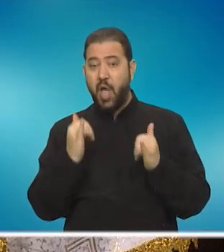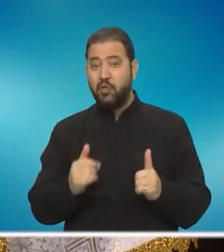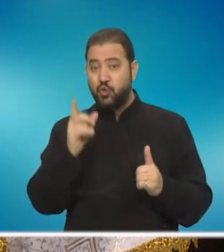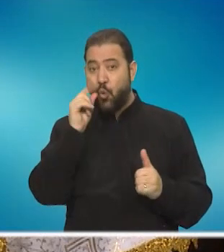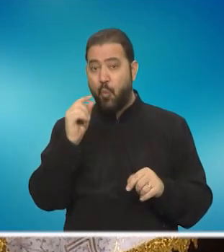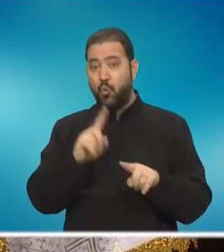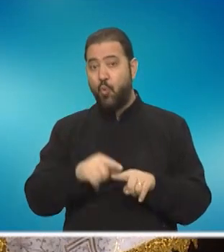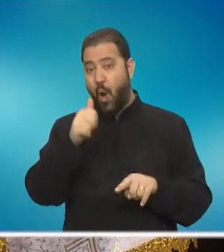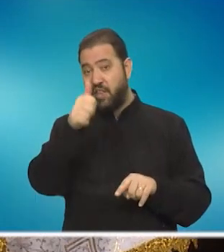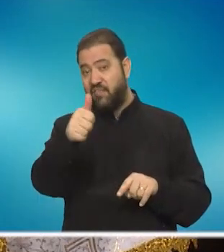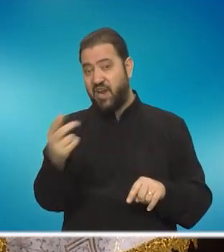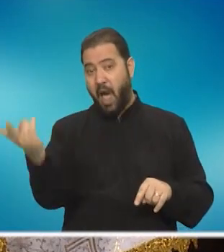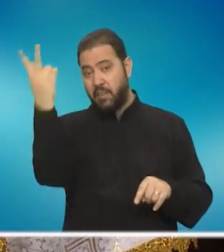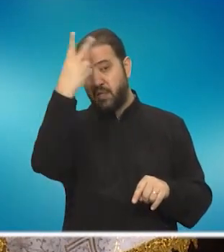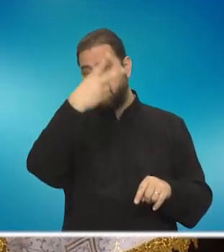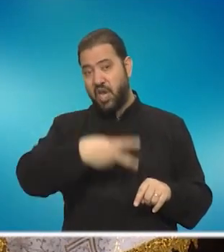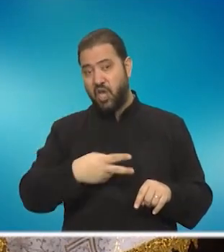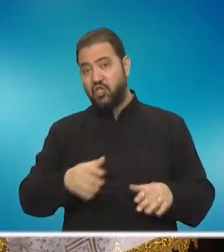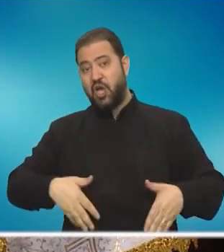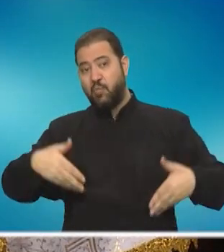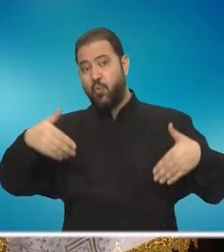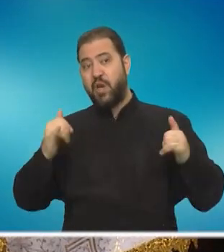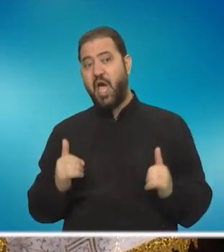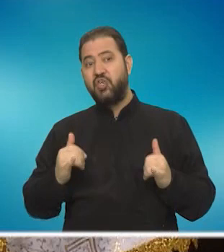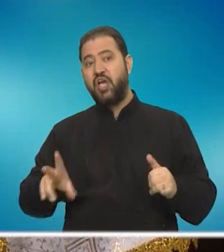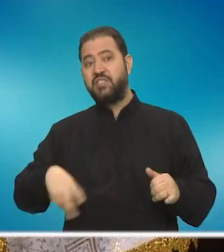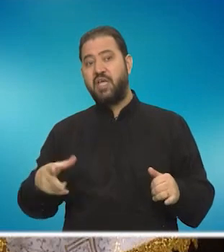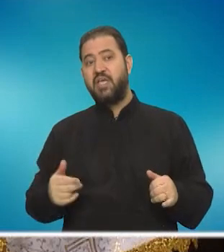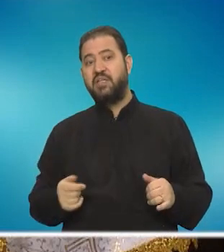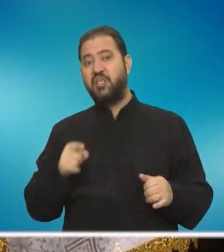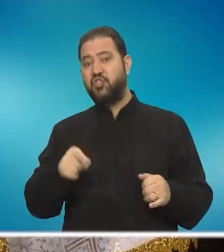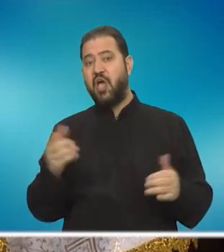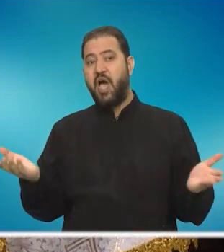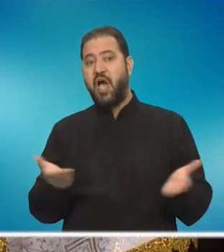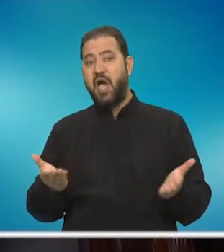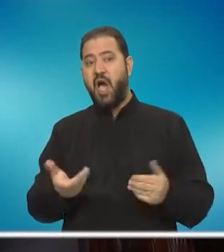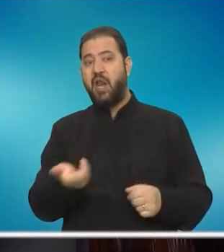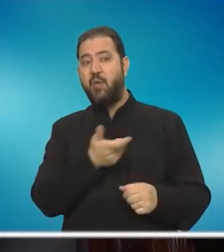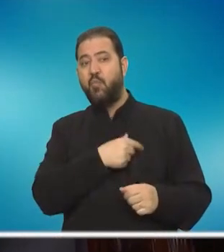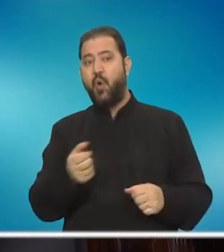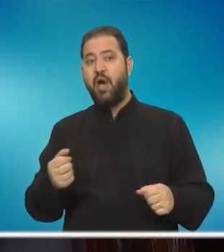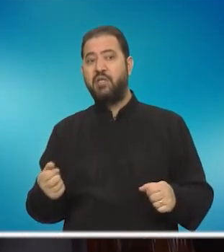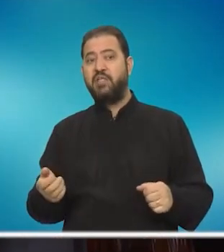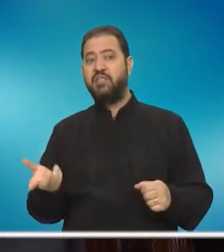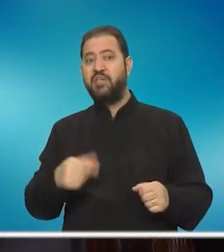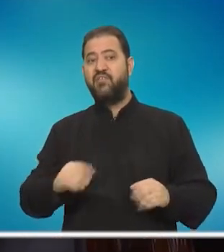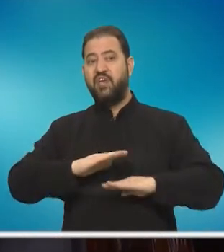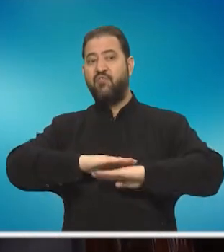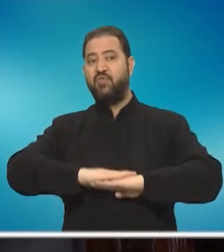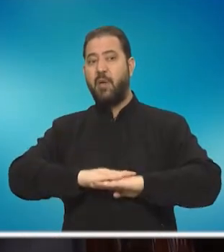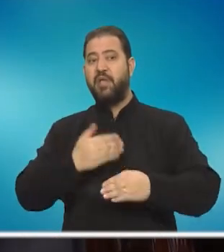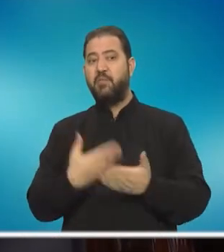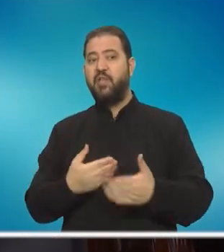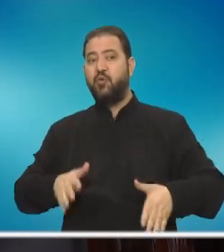omul într-adevăr înțelege că bucuria aceasta este cea care poate deveni fundament pentru